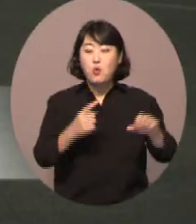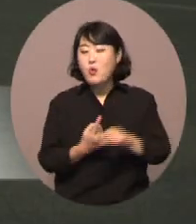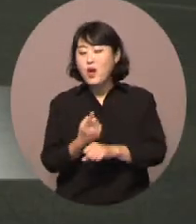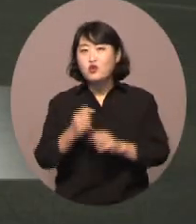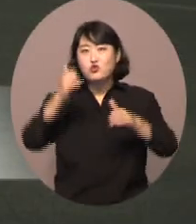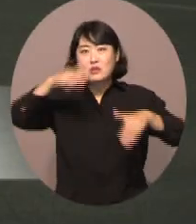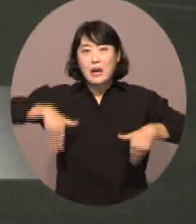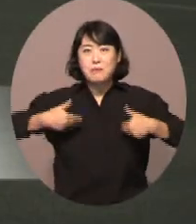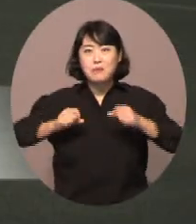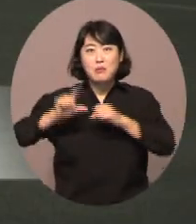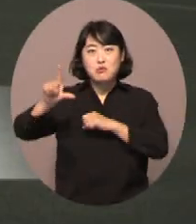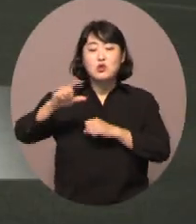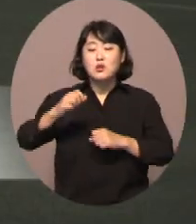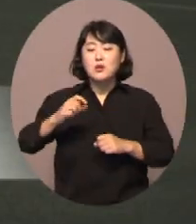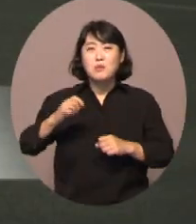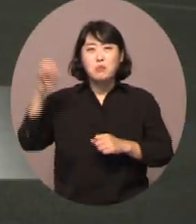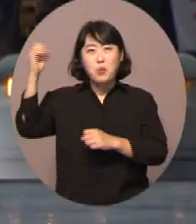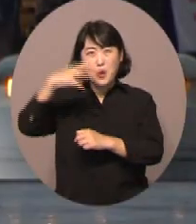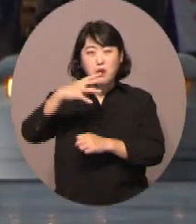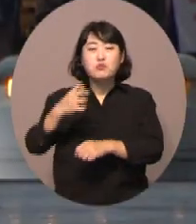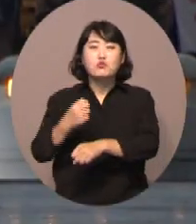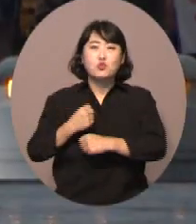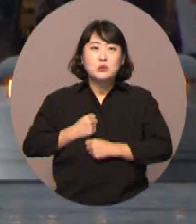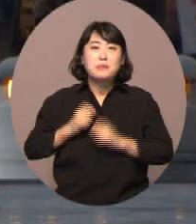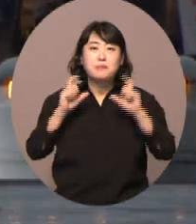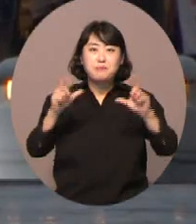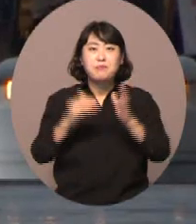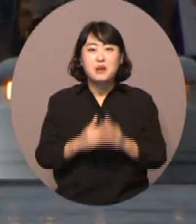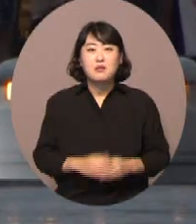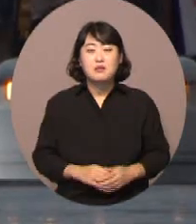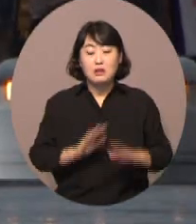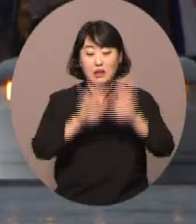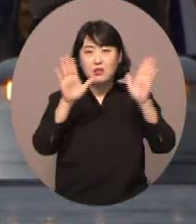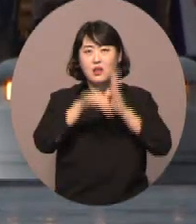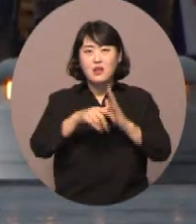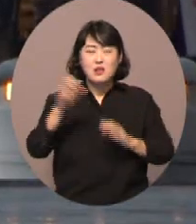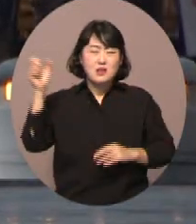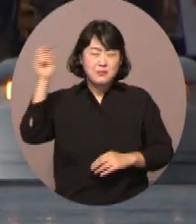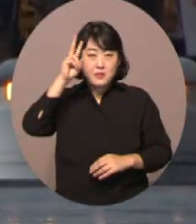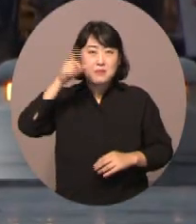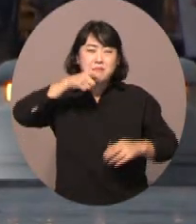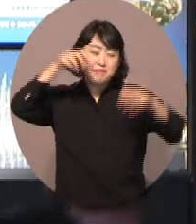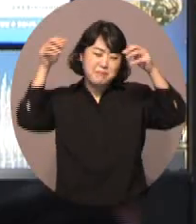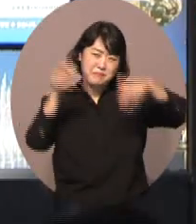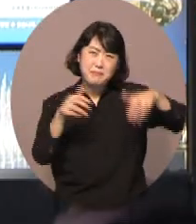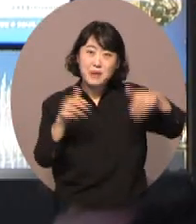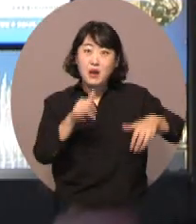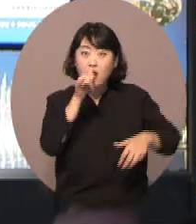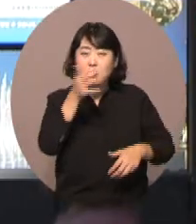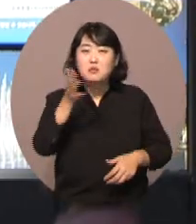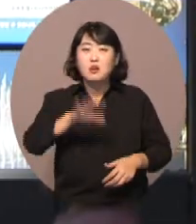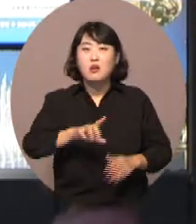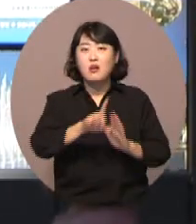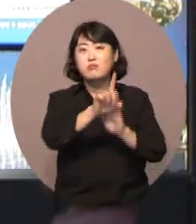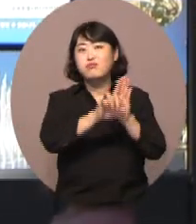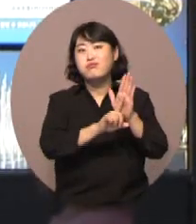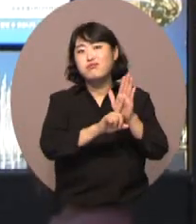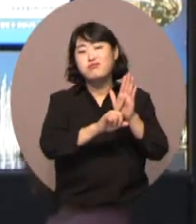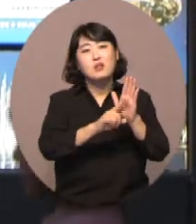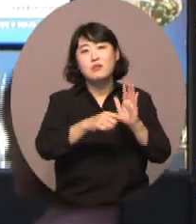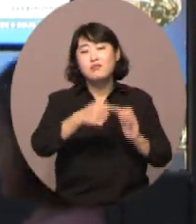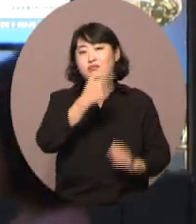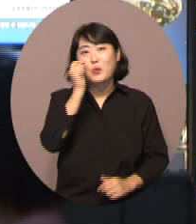충남 지역에는 폭염 주의보가 내려져 있습니다. 낮 한때 매우 강한 소나기가 내렸지만 한낮에 열기를